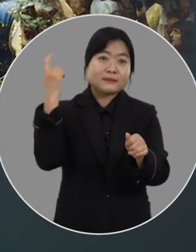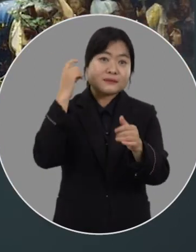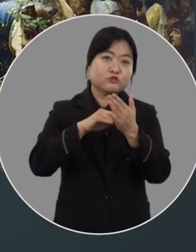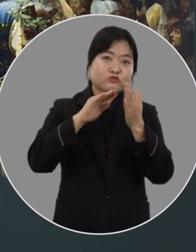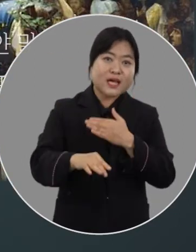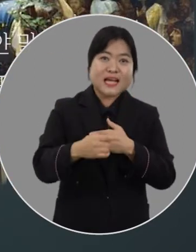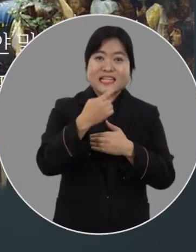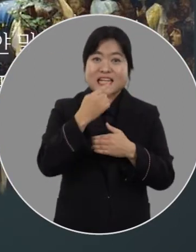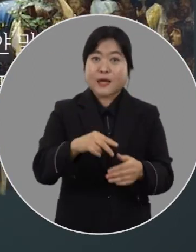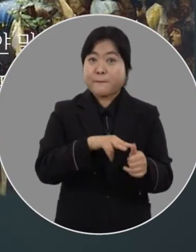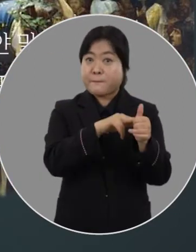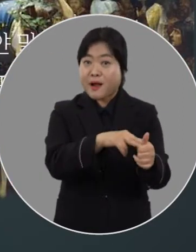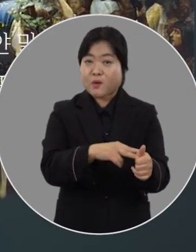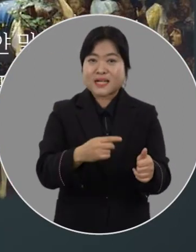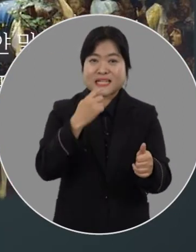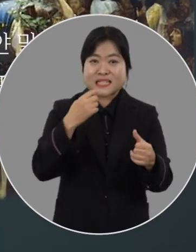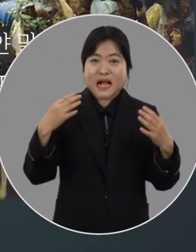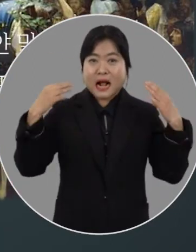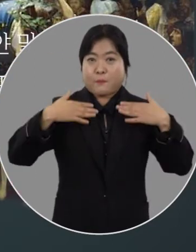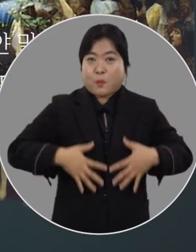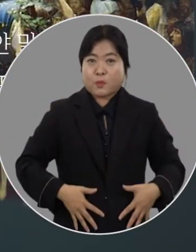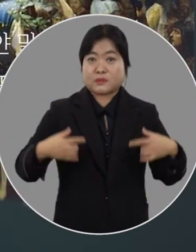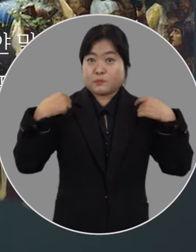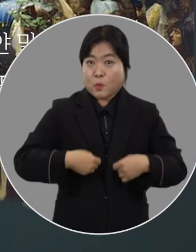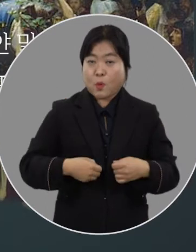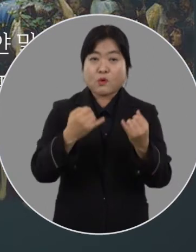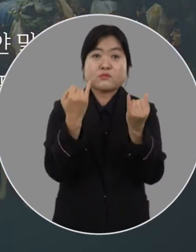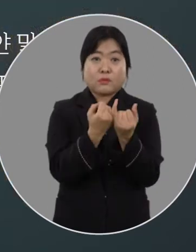나서 하얀 말과 백색 갑옷을